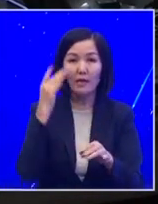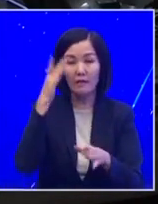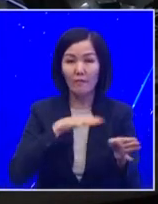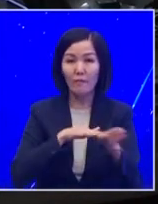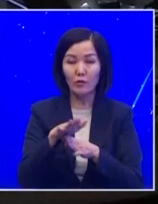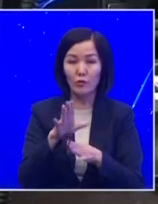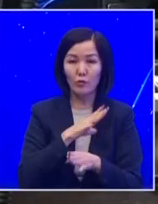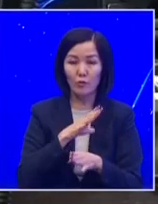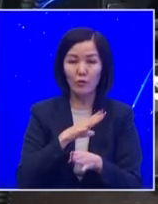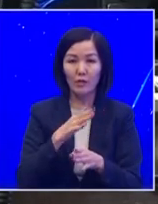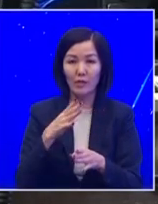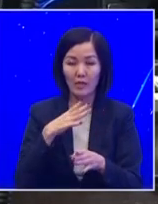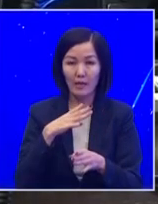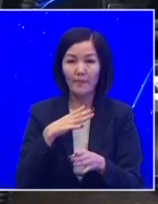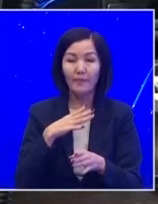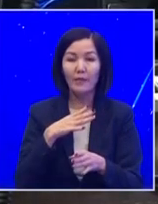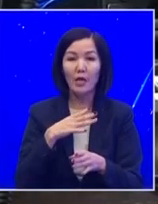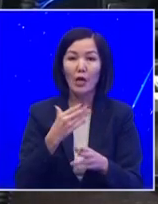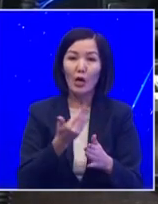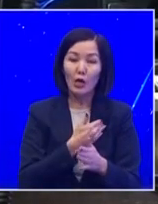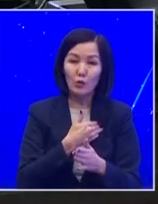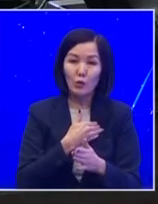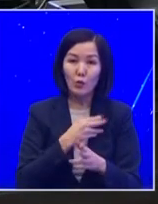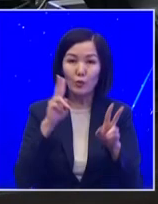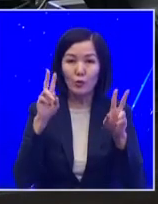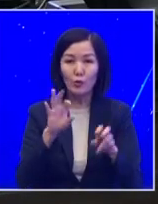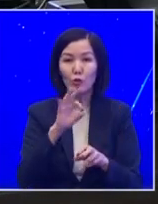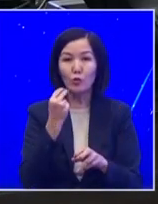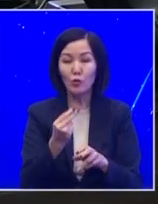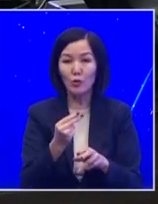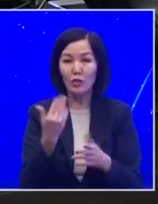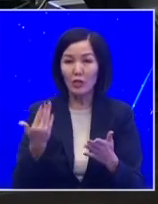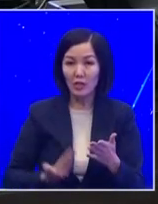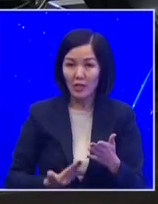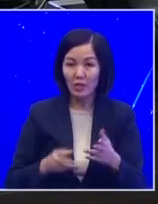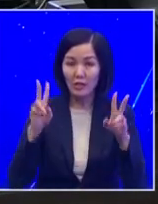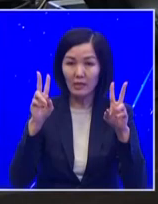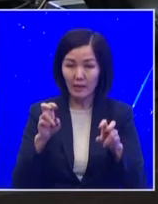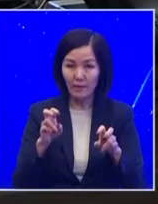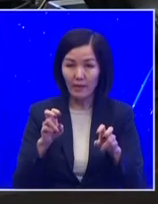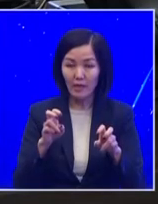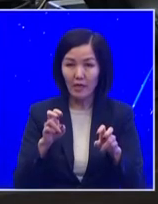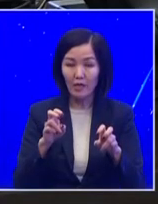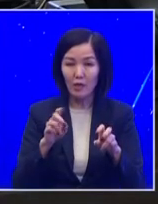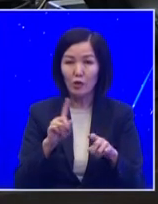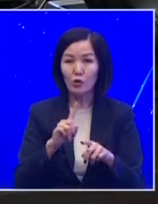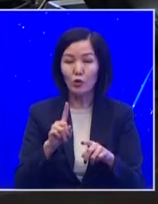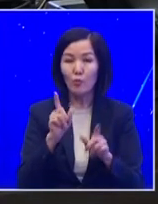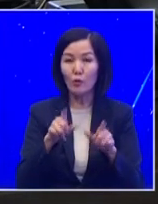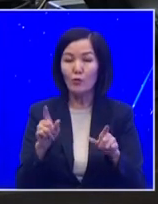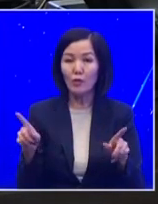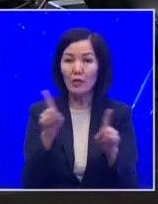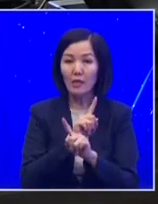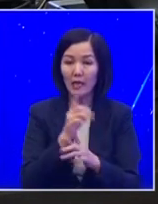реализовала свою мечту. Я хочу поднимать темы, такие как социальные, жилищные вопросы, чтобы люди с